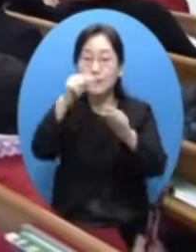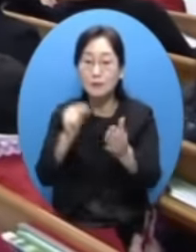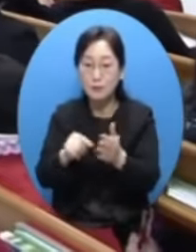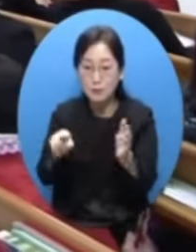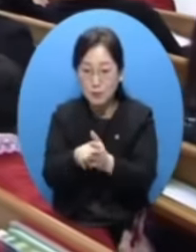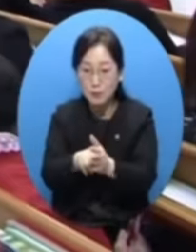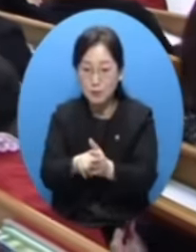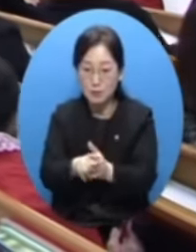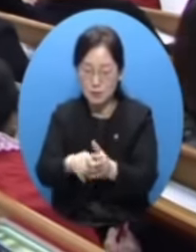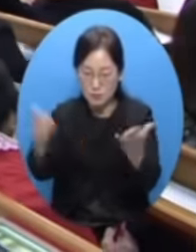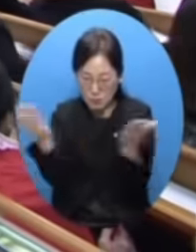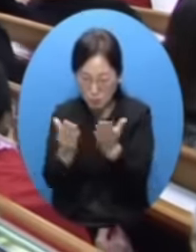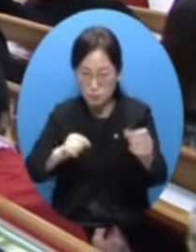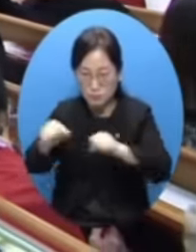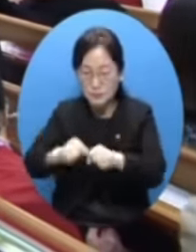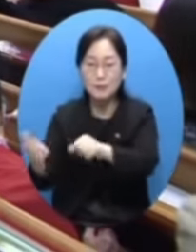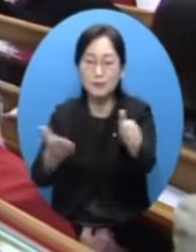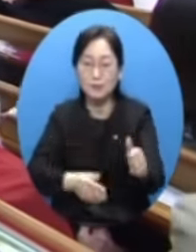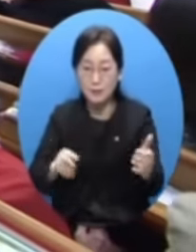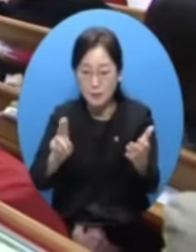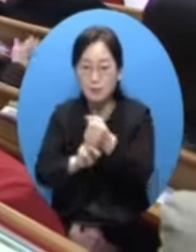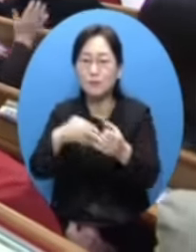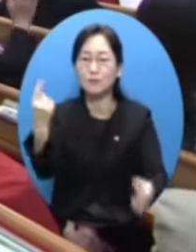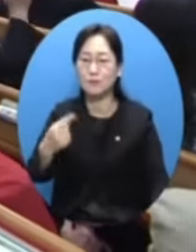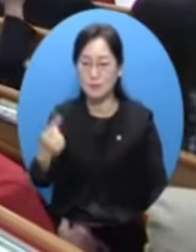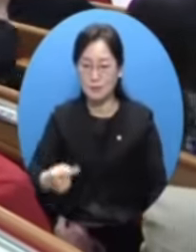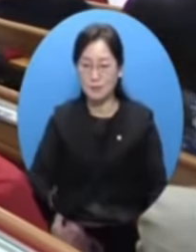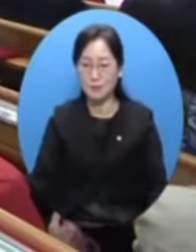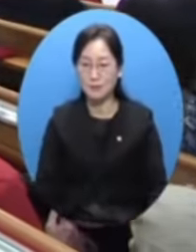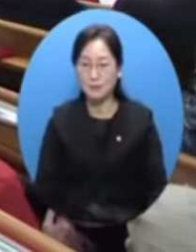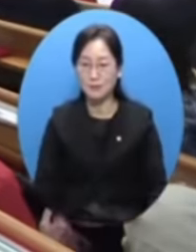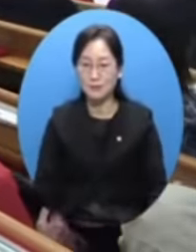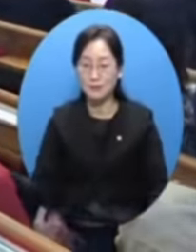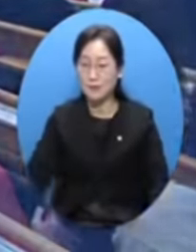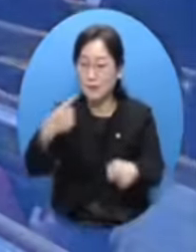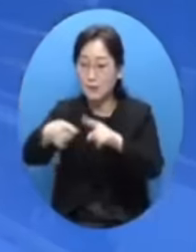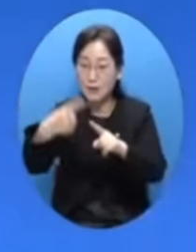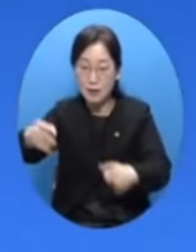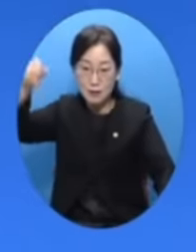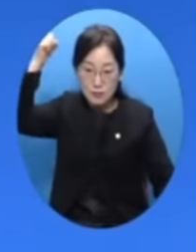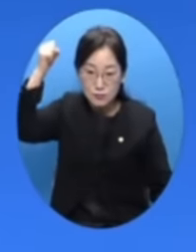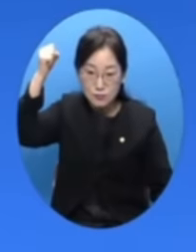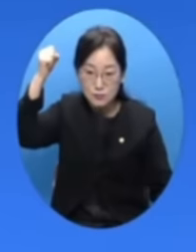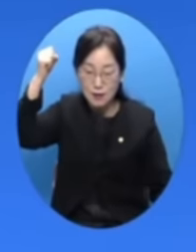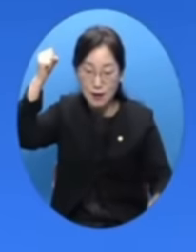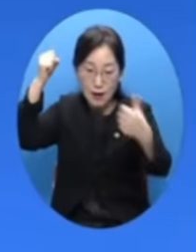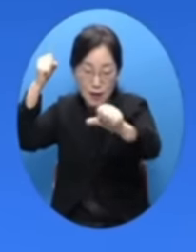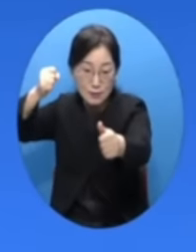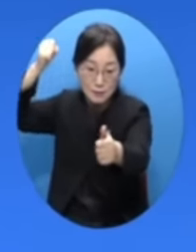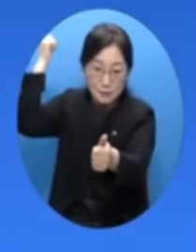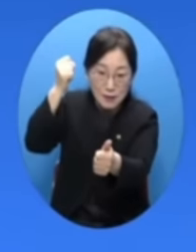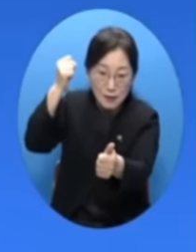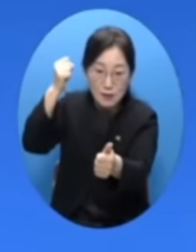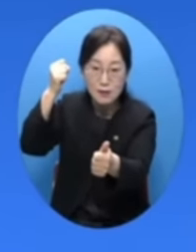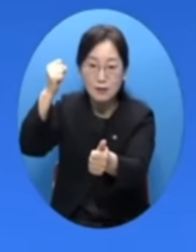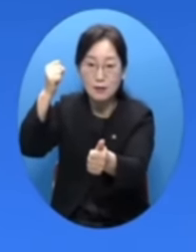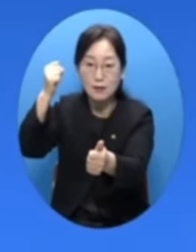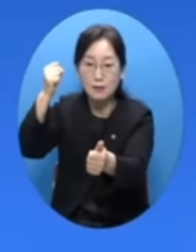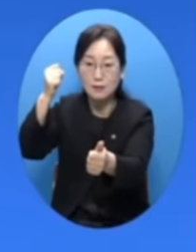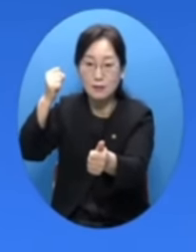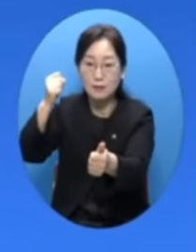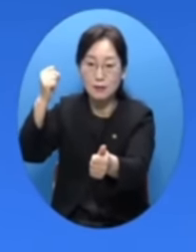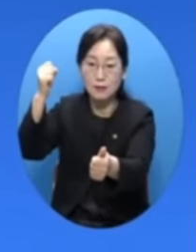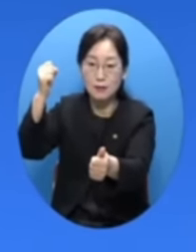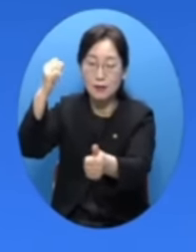믿었으면 믿음으로 행하시기 바랍니다. 그때 기적이 일어나는 것입니다. 칼을 들어 그가 아들을 죽이려고 하자